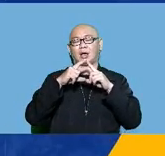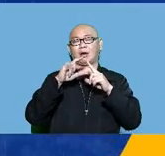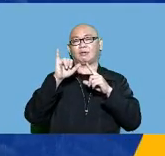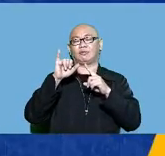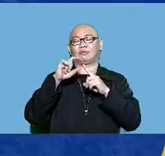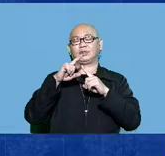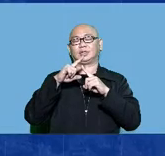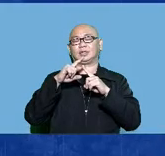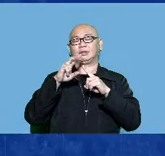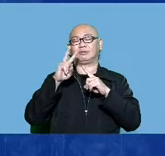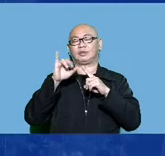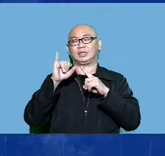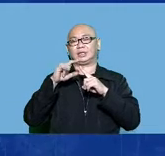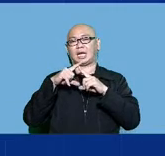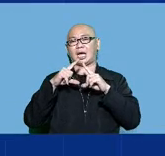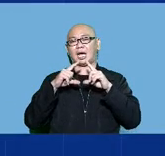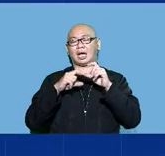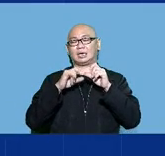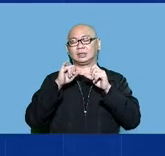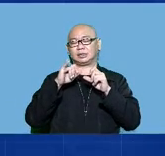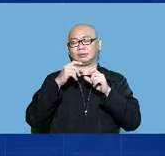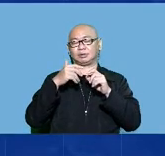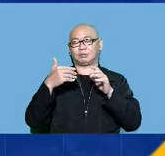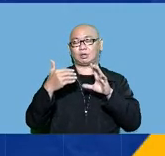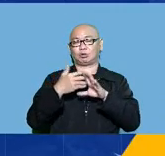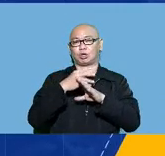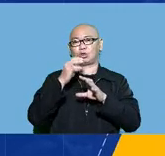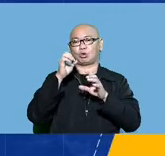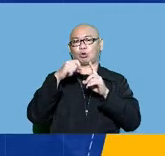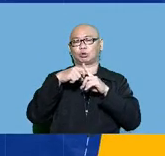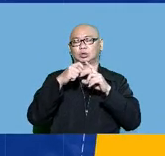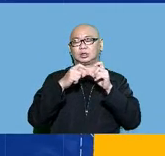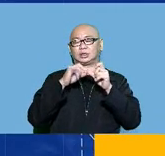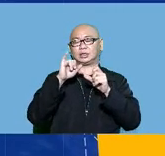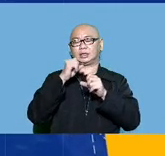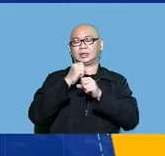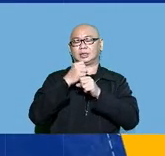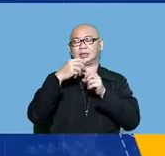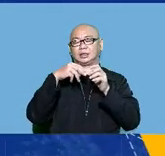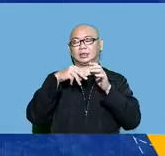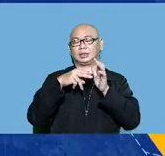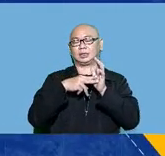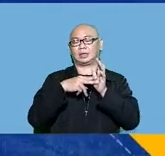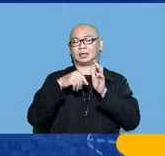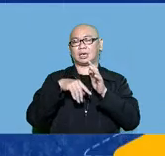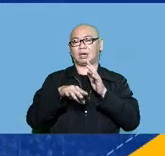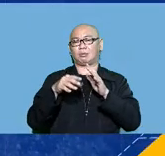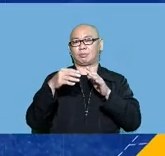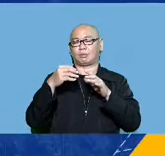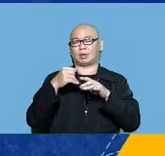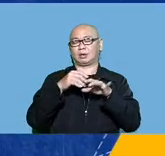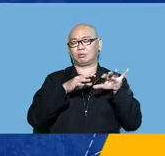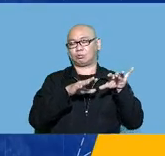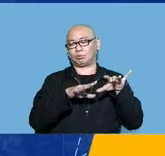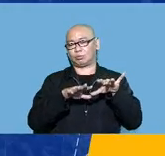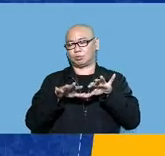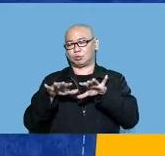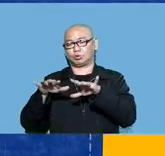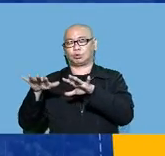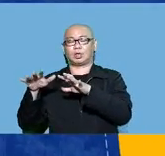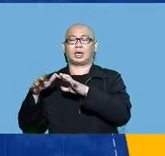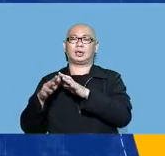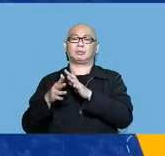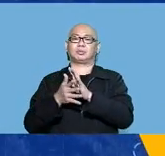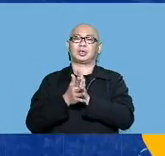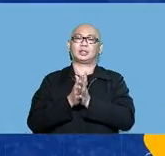juga memasok oksigen secara maksimal ke body of water dari sungai, yang kemudian sungainya akan